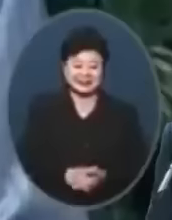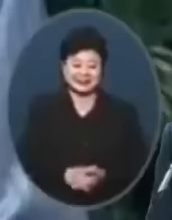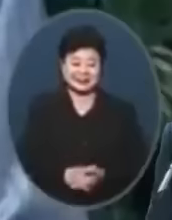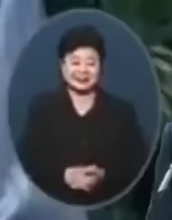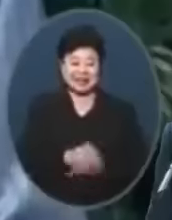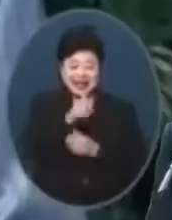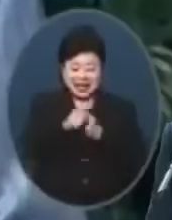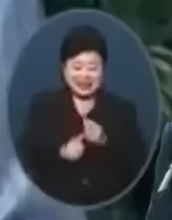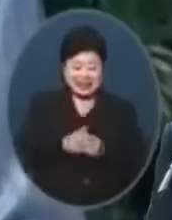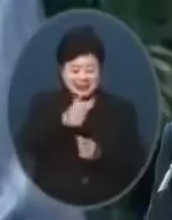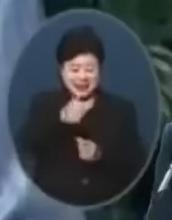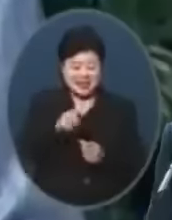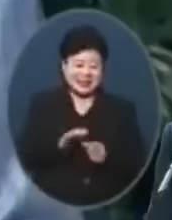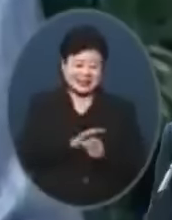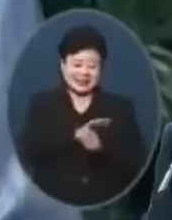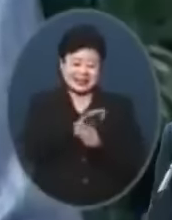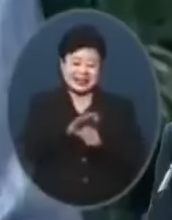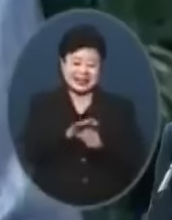하나님의